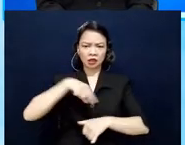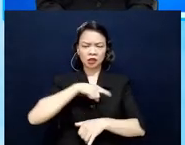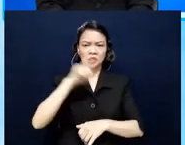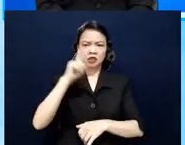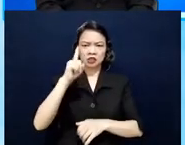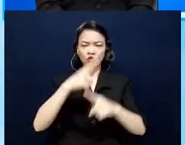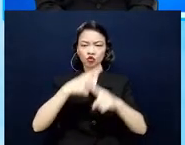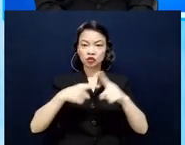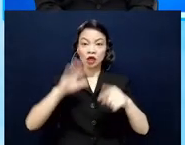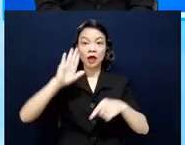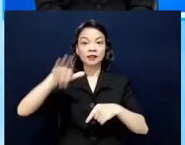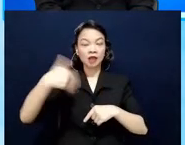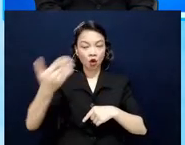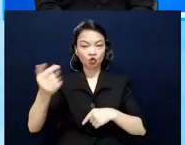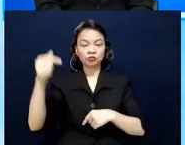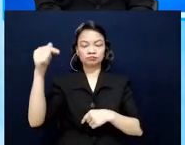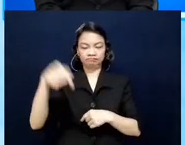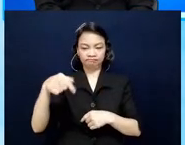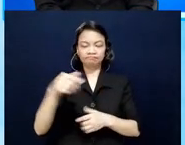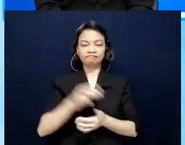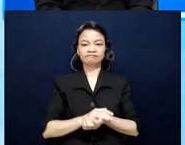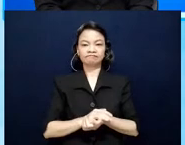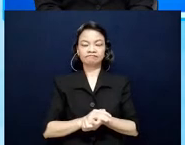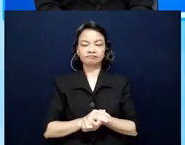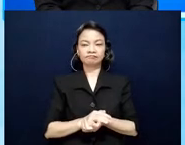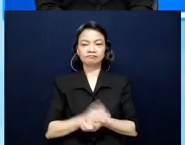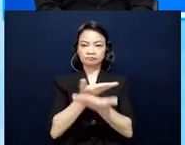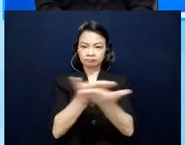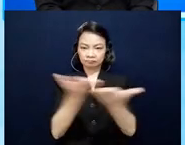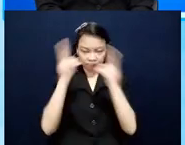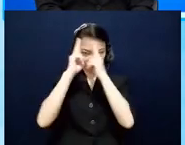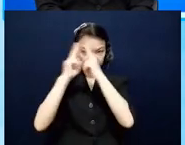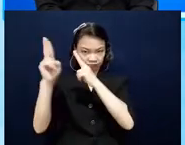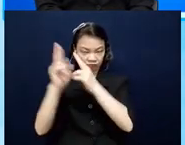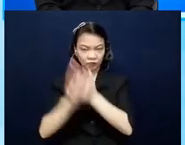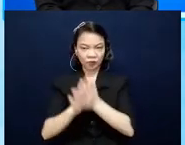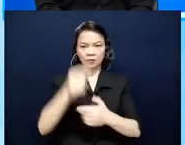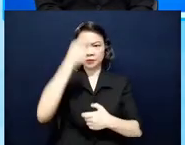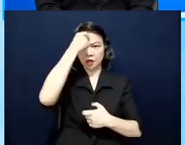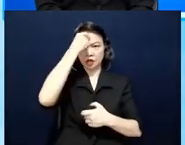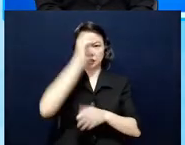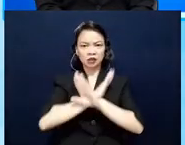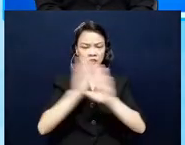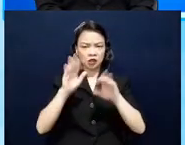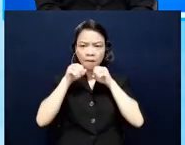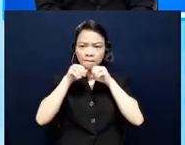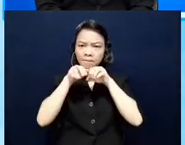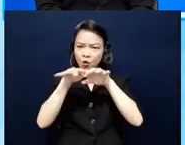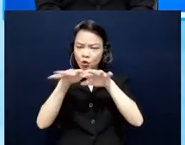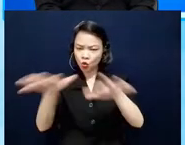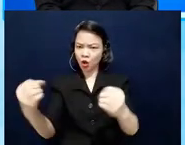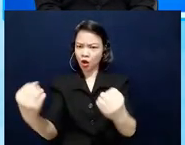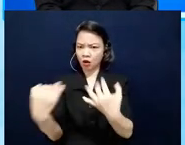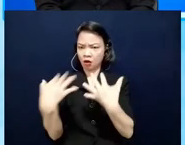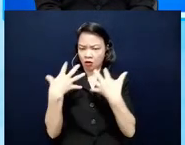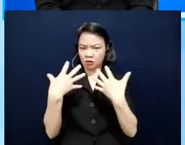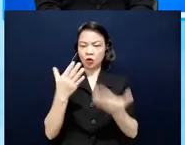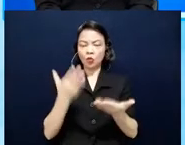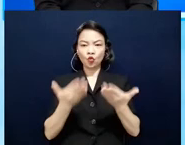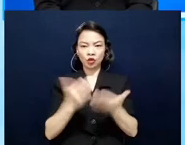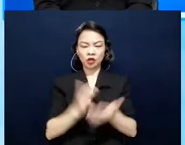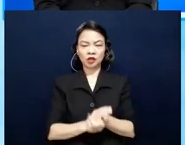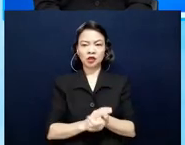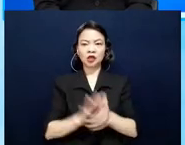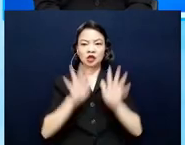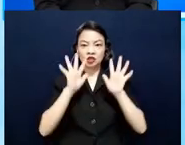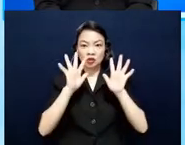ini. Bapak Ibu yang saya hormati, penyakit tidak menular yang mungkin era 10-20 tahun